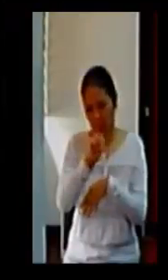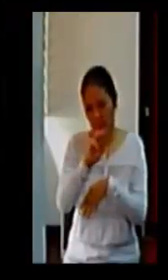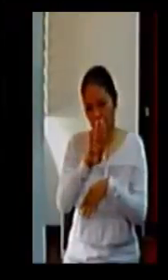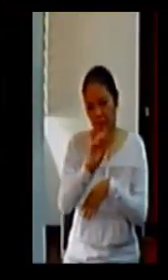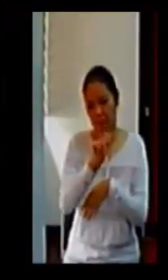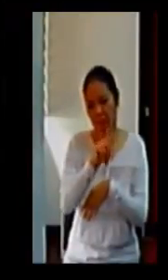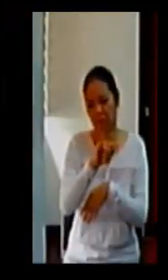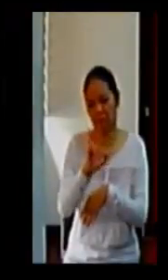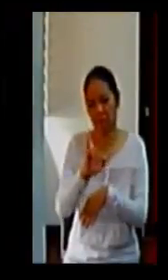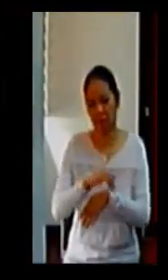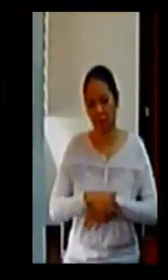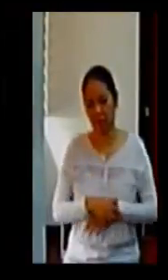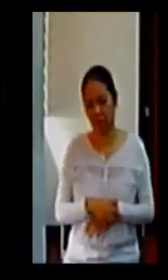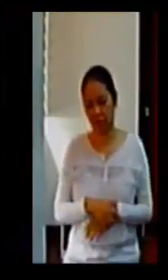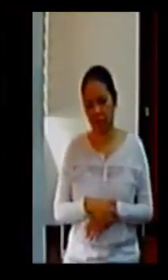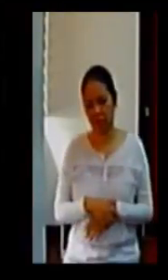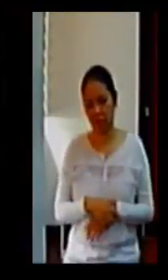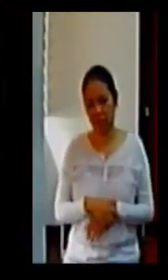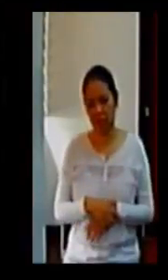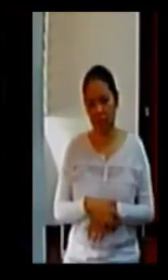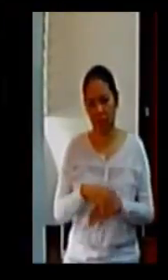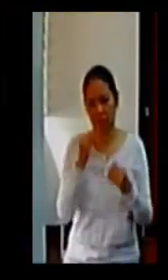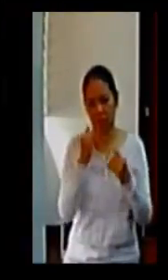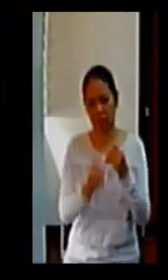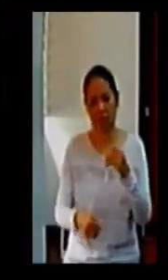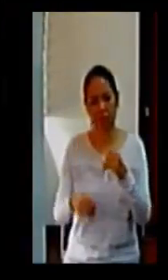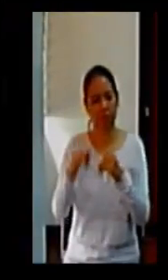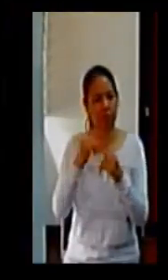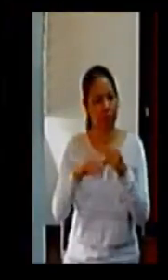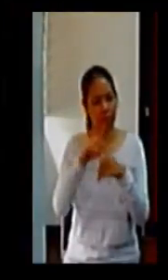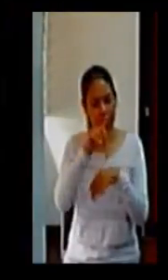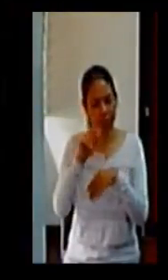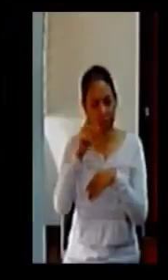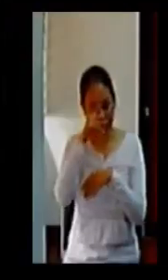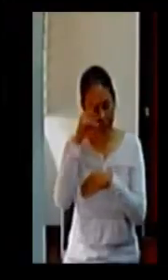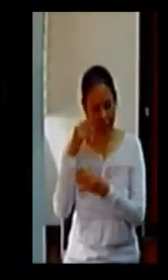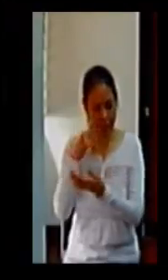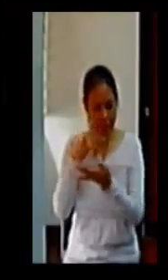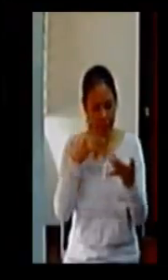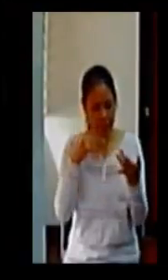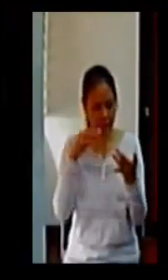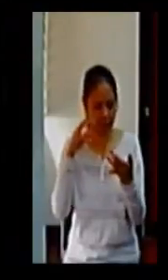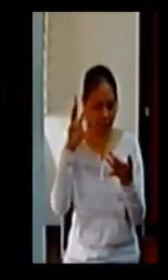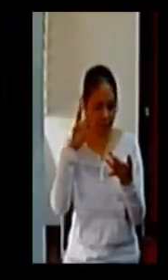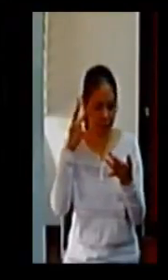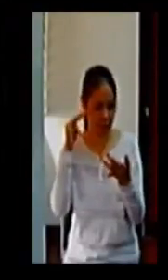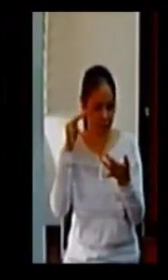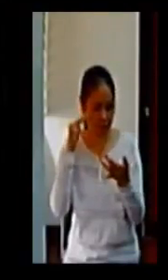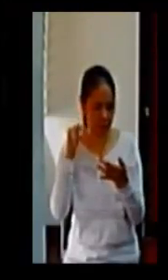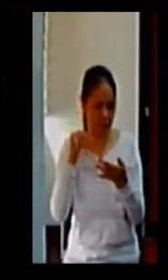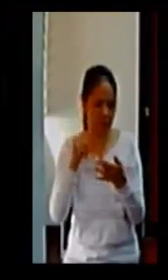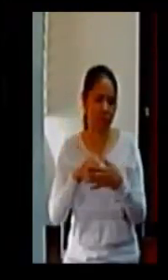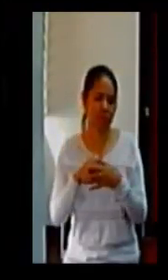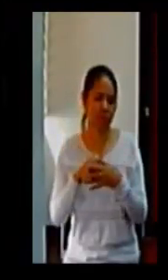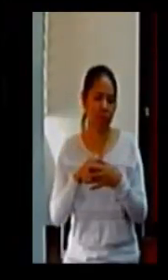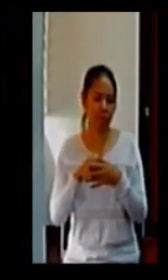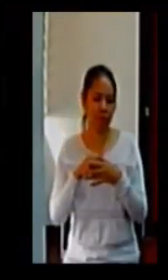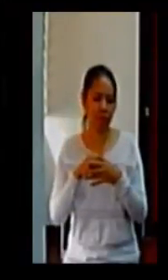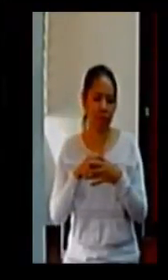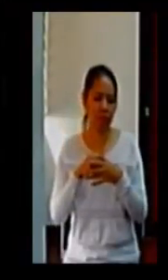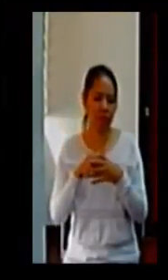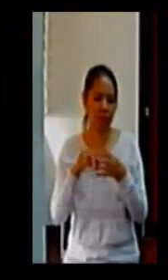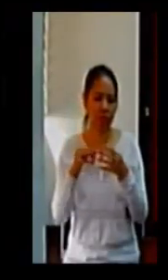Salamat. Ang last na tanong ko lang kay Ginong William, dahil nasa Ifugao office po kayo, no? Cultural Heritage Office,